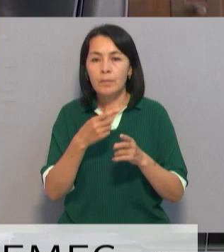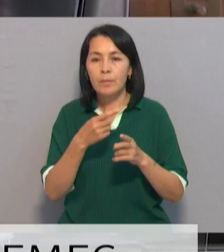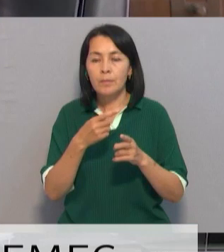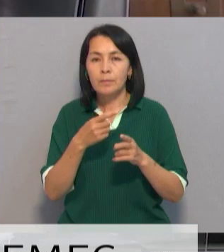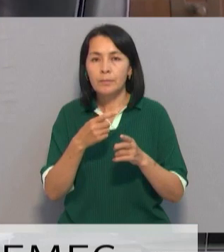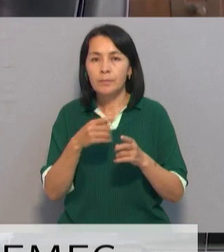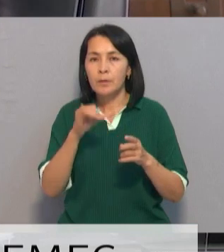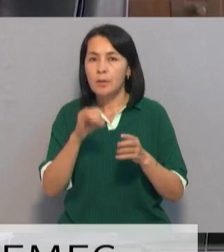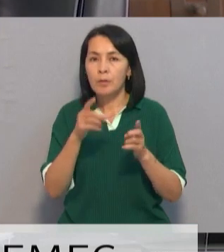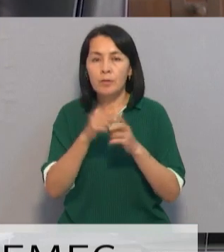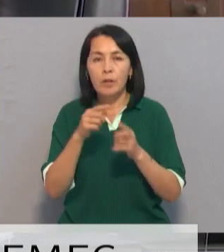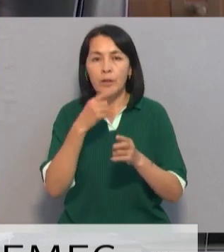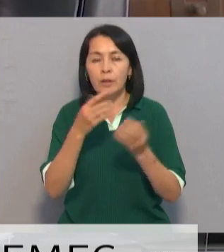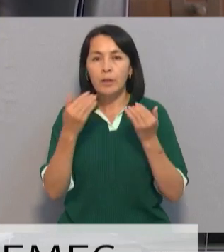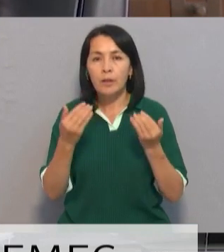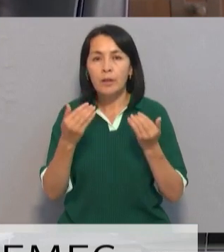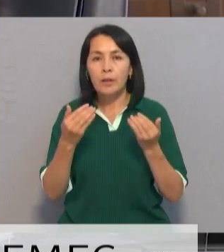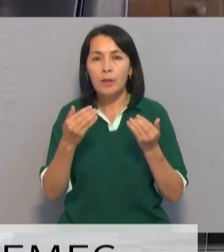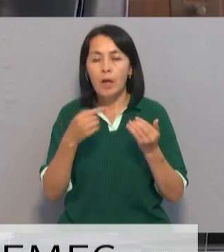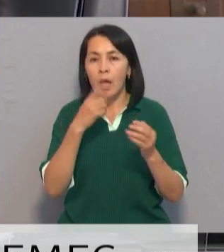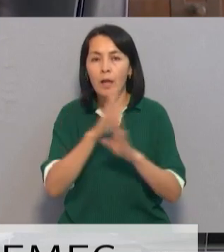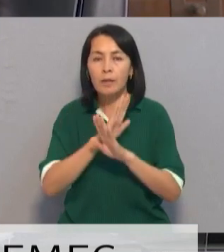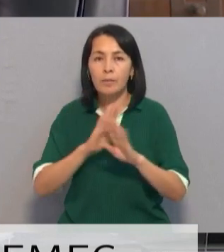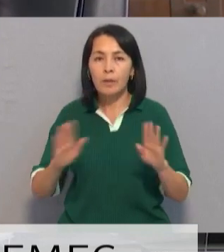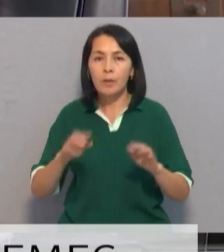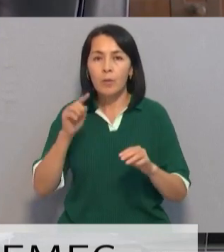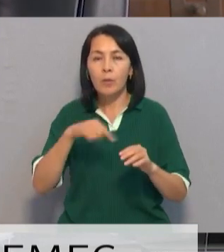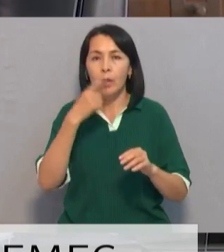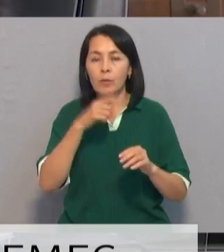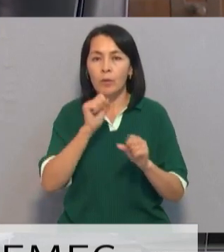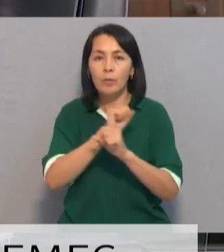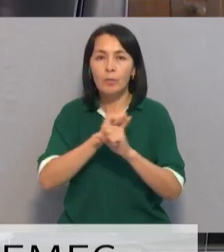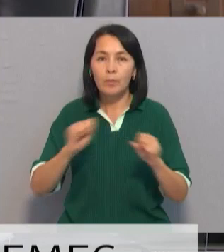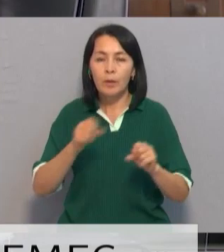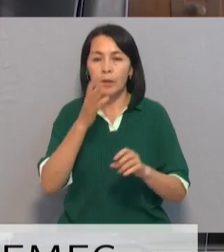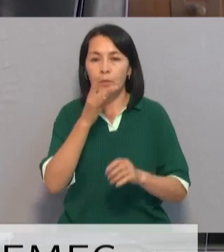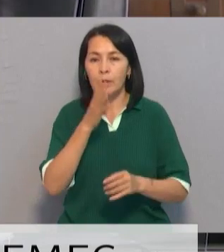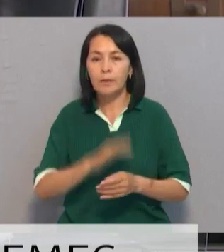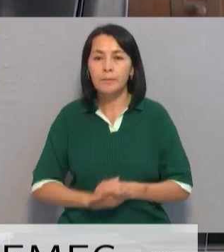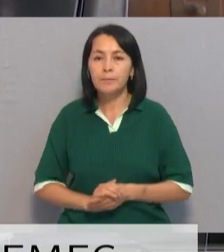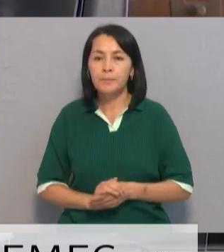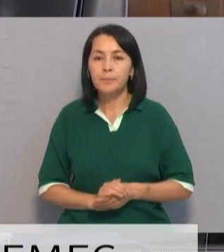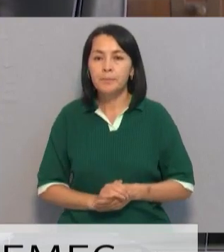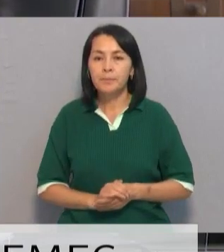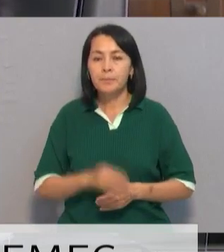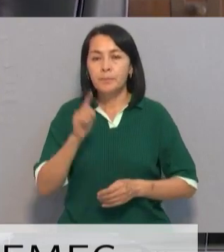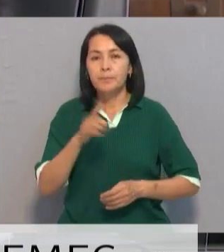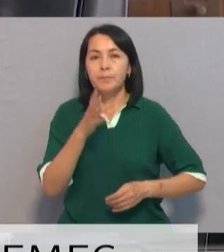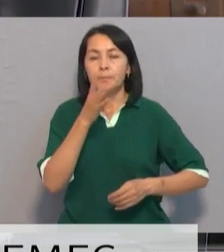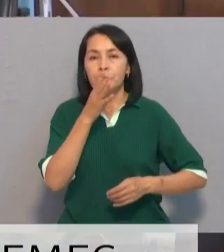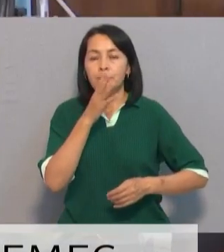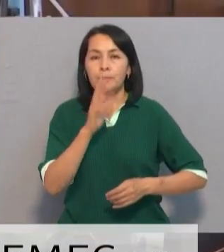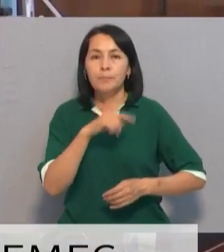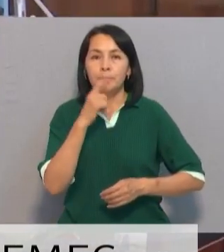сұмдық сын айтады екен ғой мына адам деп сынды олай қып айтпайды. Ол айтуға болмай қалған кезде сол кезде айтылады сын